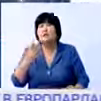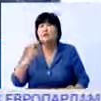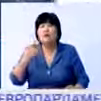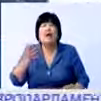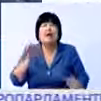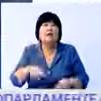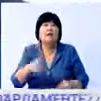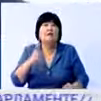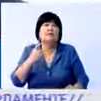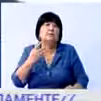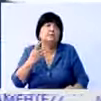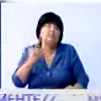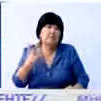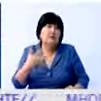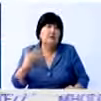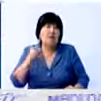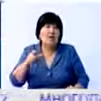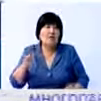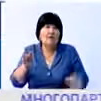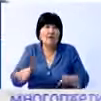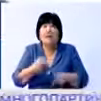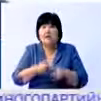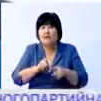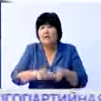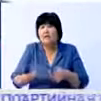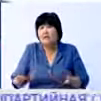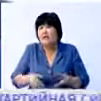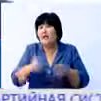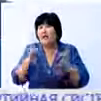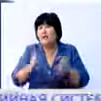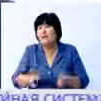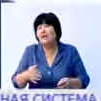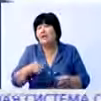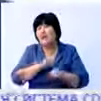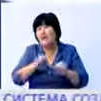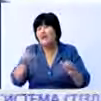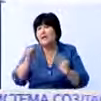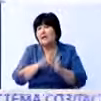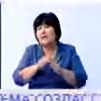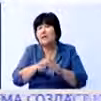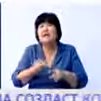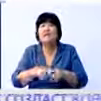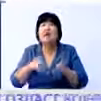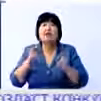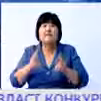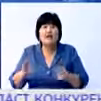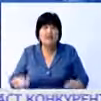тысяч человек. Хочу пожелать, чтобы никогда Земля не знала таких бедствий, ядерных испытаний и аварий.